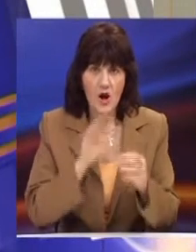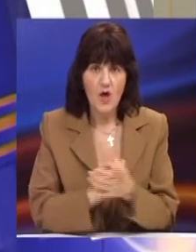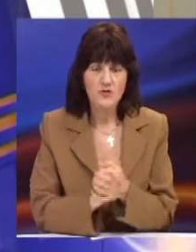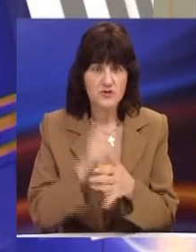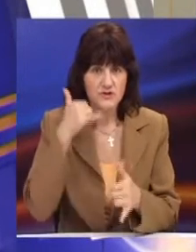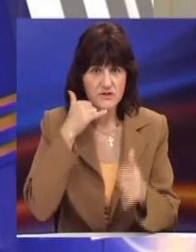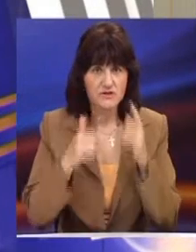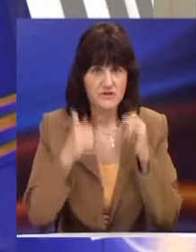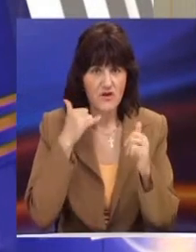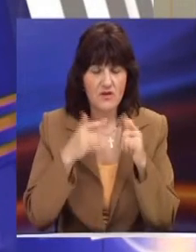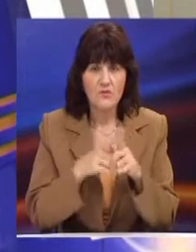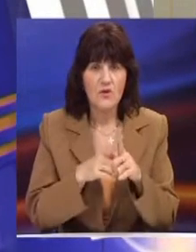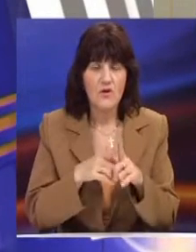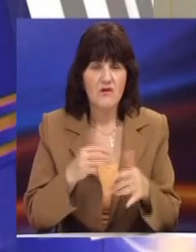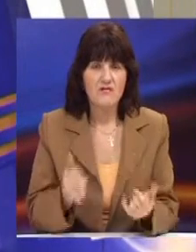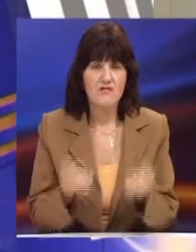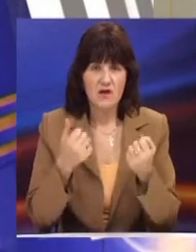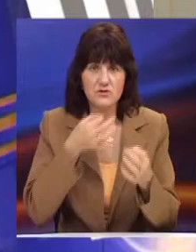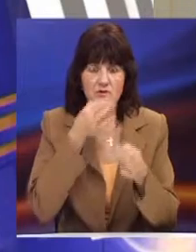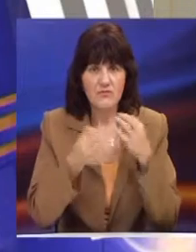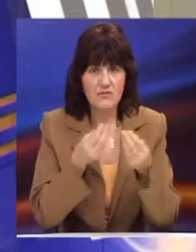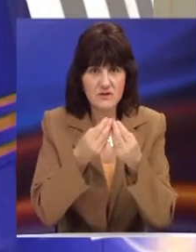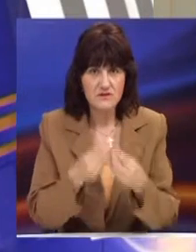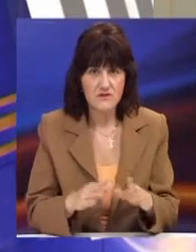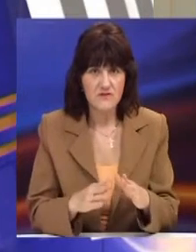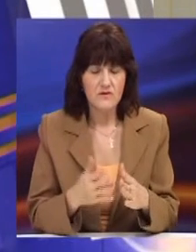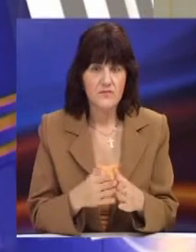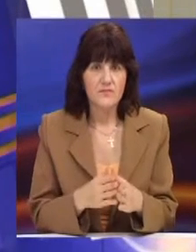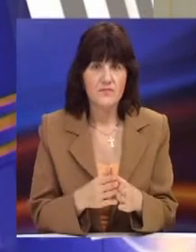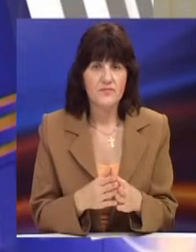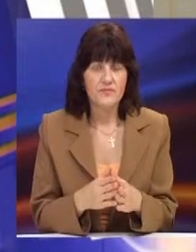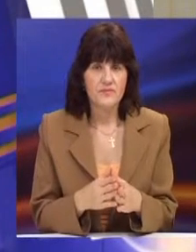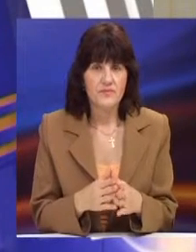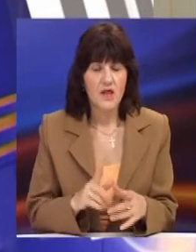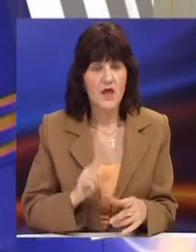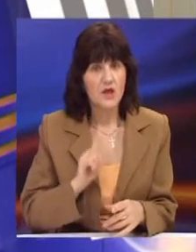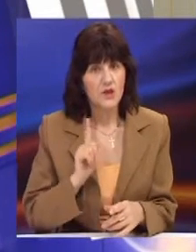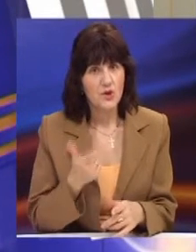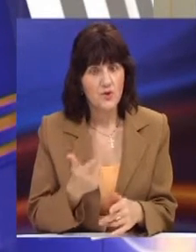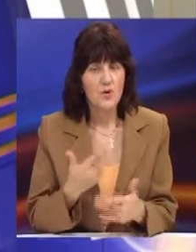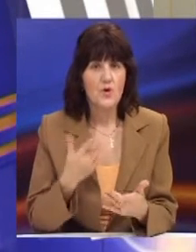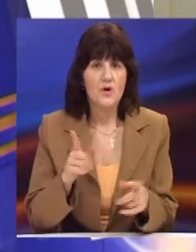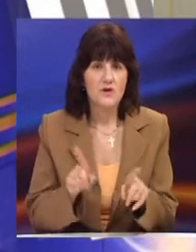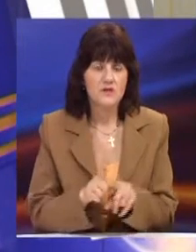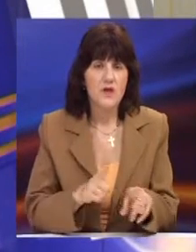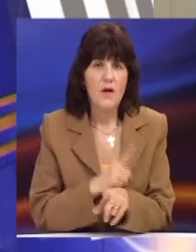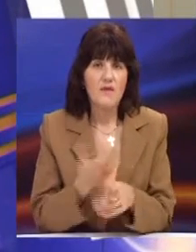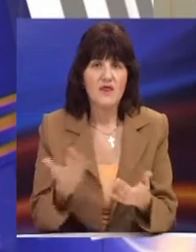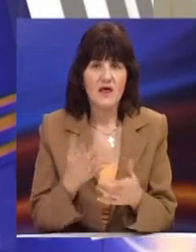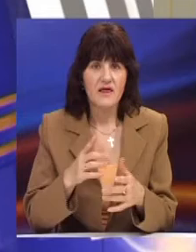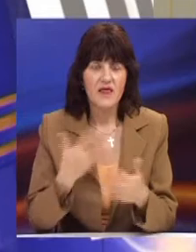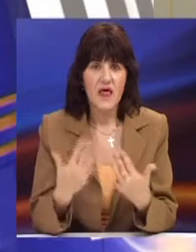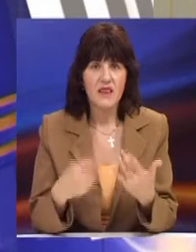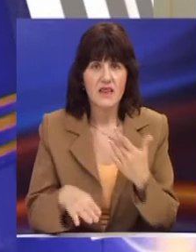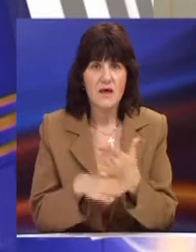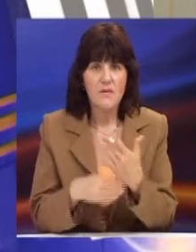sa dispečerom i on teško dobija adekvatne podatke i onda i trijažu problem napraviti. Sa druge strane, opet zavisi od momenta, gde su